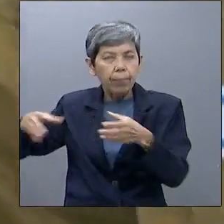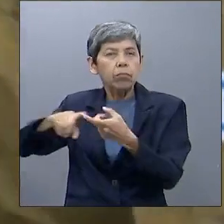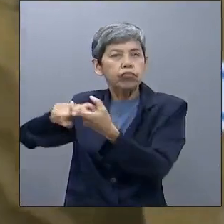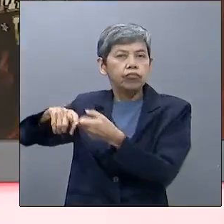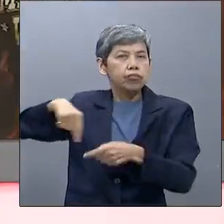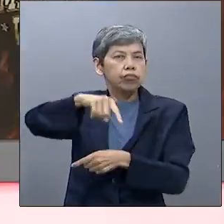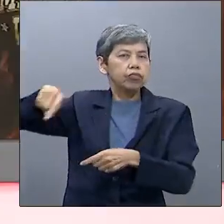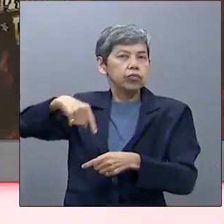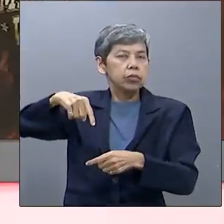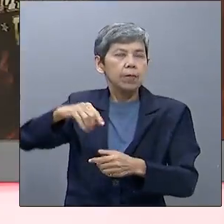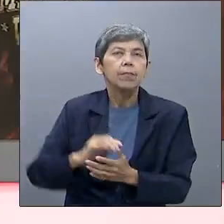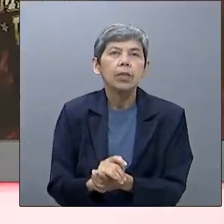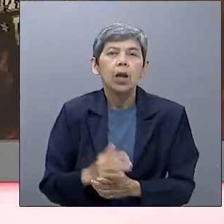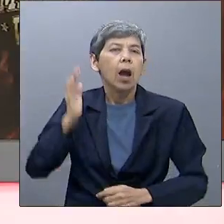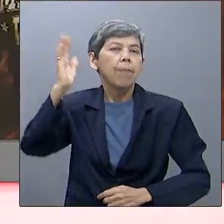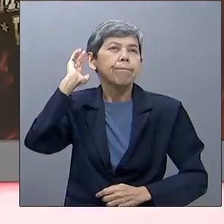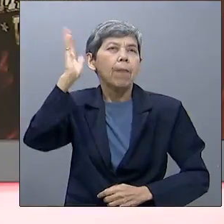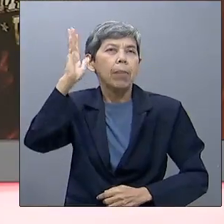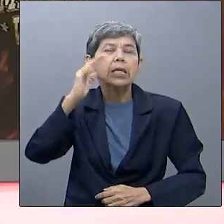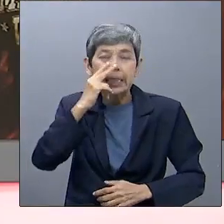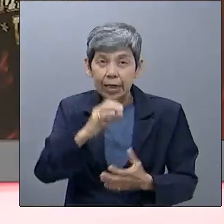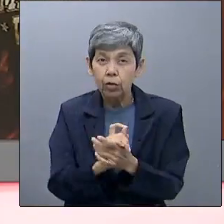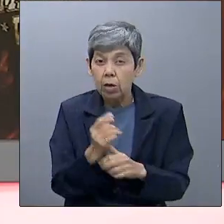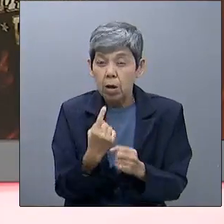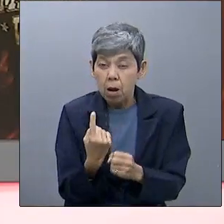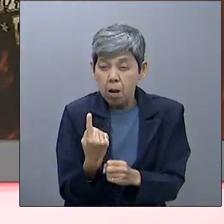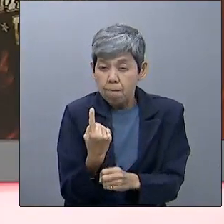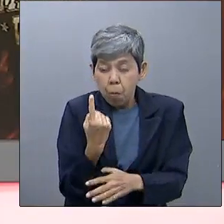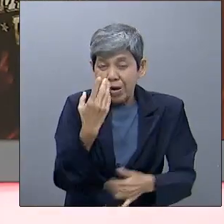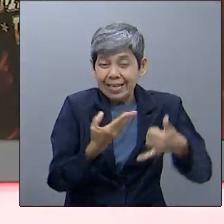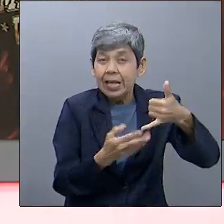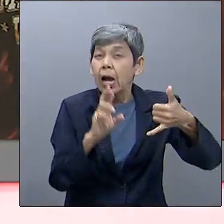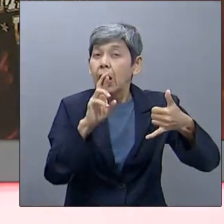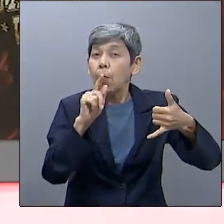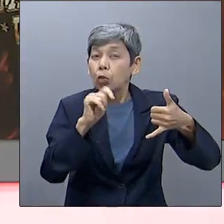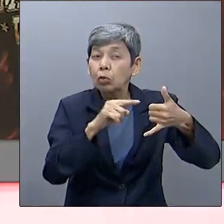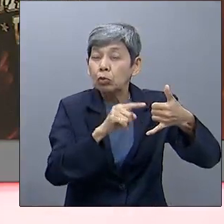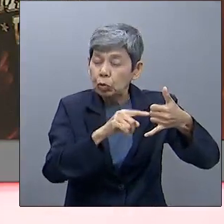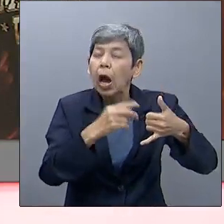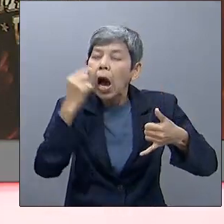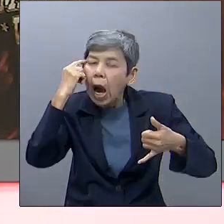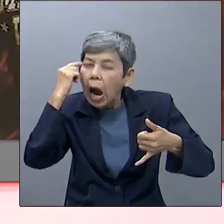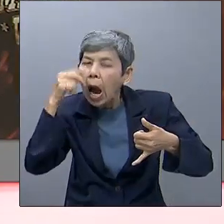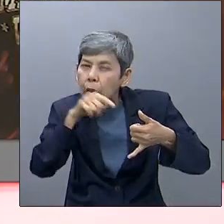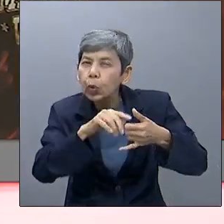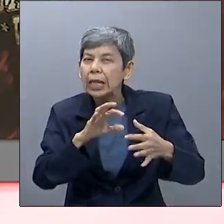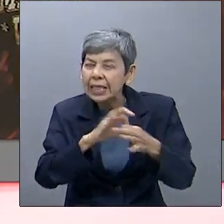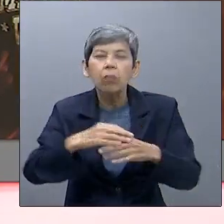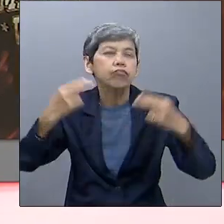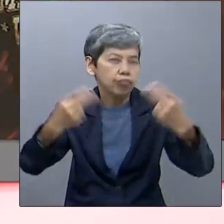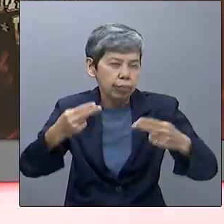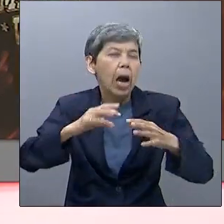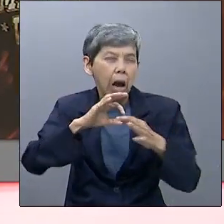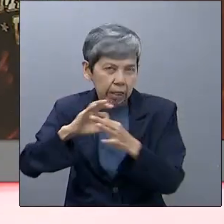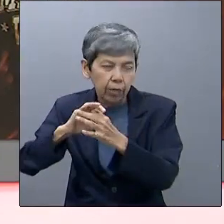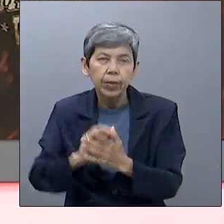ค่ะการออกมาพูดเรื่องร้ายแรงอย่างการใช้อาวุธนเคลียร์ของรัฐมนตรีอย่างหน้าตาเฉยก็คงจะเป็นสิ่งนึงที่สะท้อนผลพวงของสงครามเหมือนกันนะ